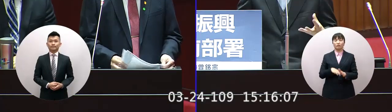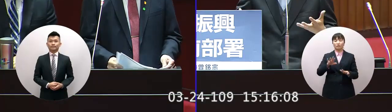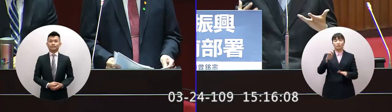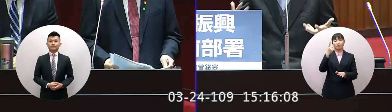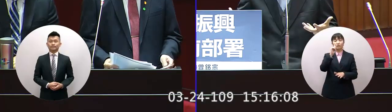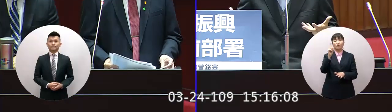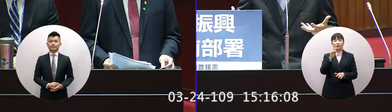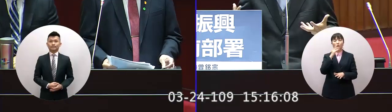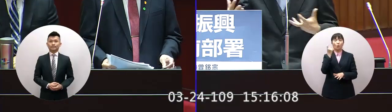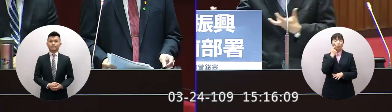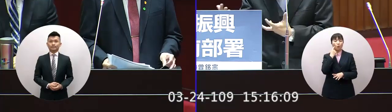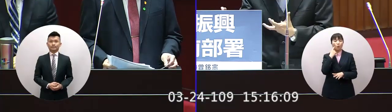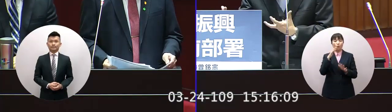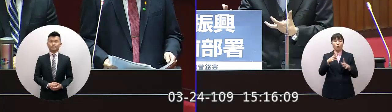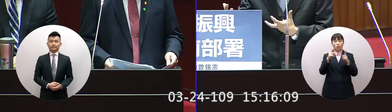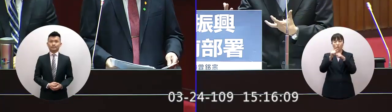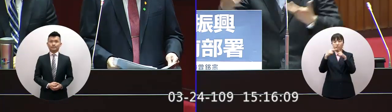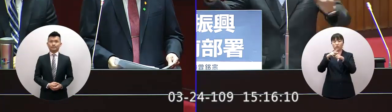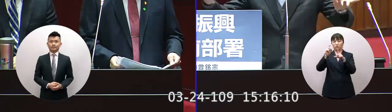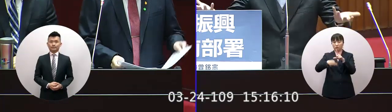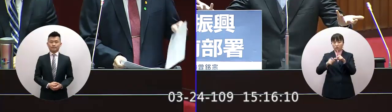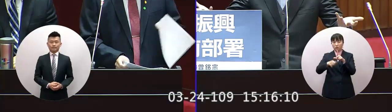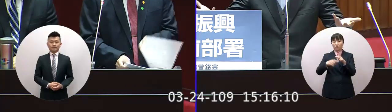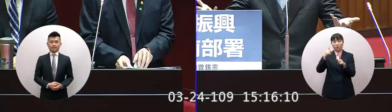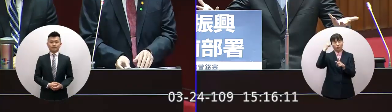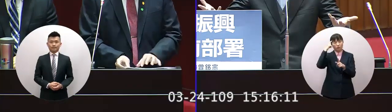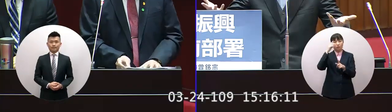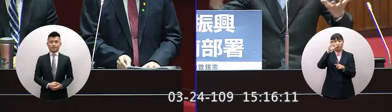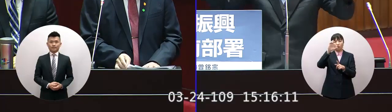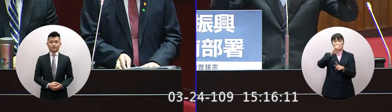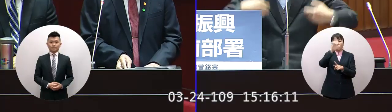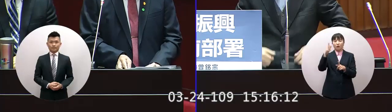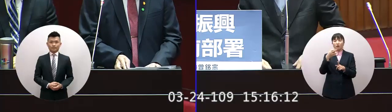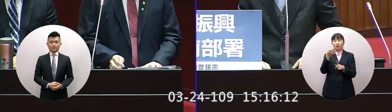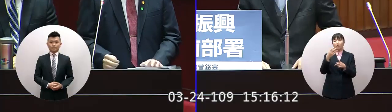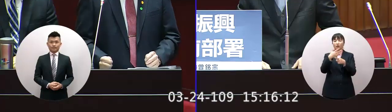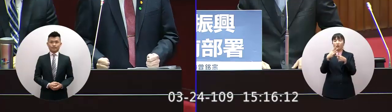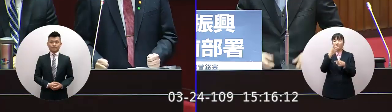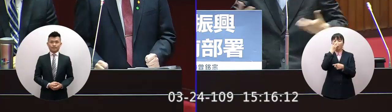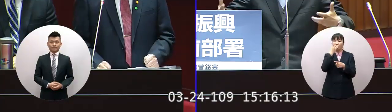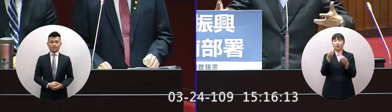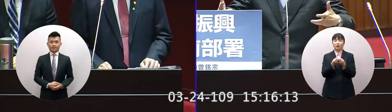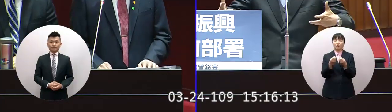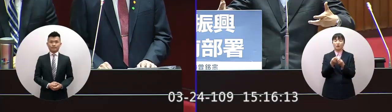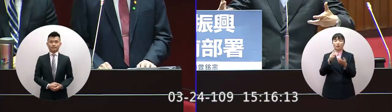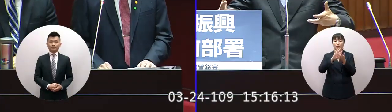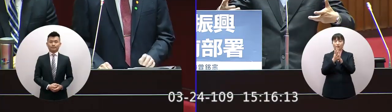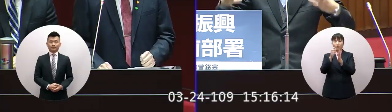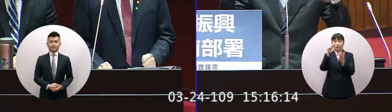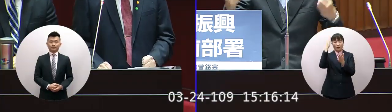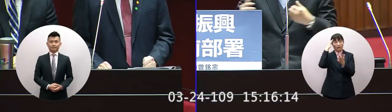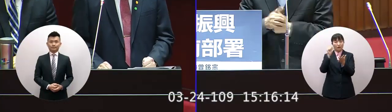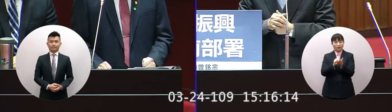现在假设中小企业90天缴不出款，就列为遗忘啊，列为遗